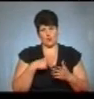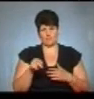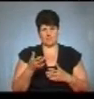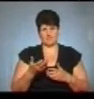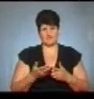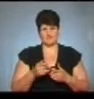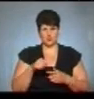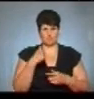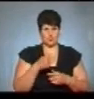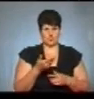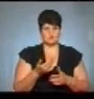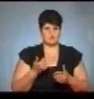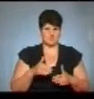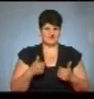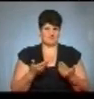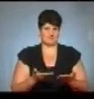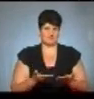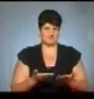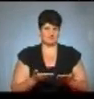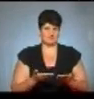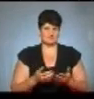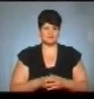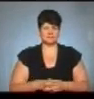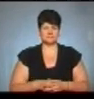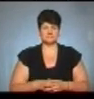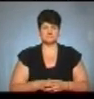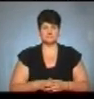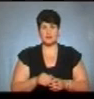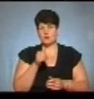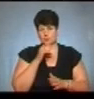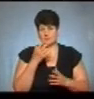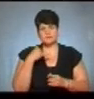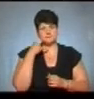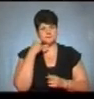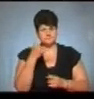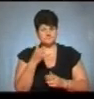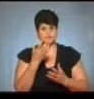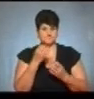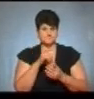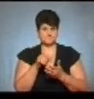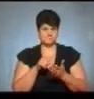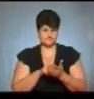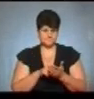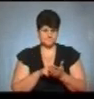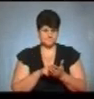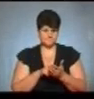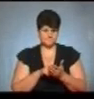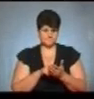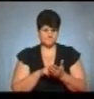придбала в цьому році перед зверненням за призначенням субсидії. І спробуємо дати відповідь на ще одне запитання. Доброго вечора, чуємо